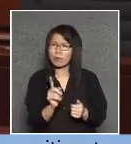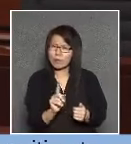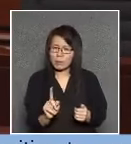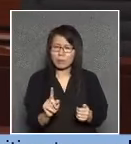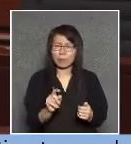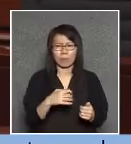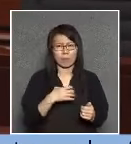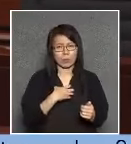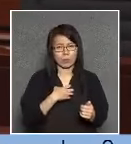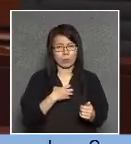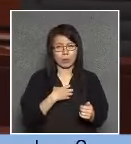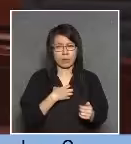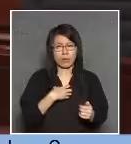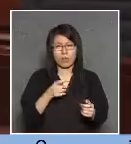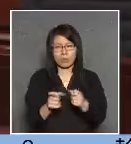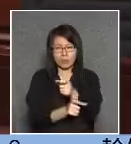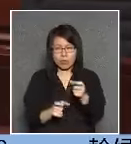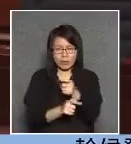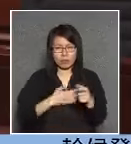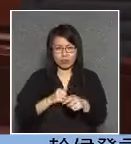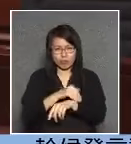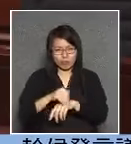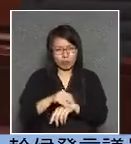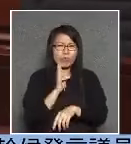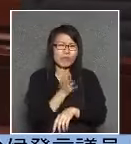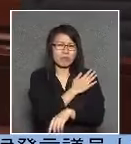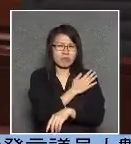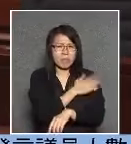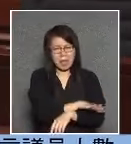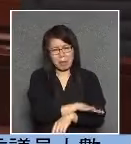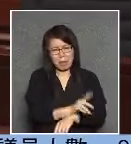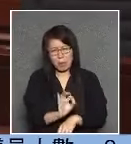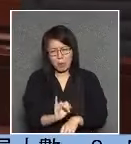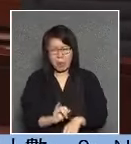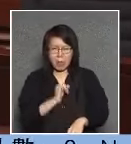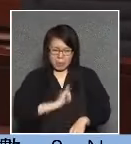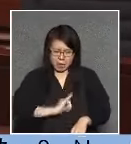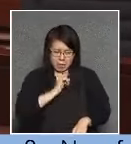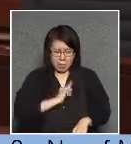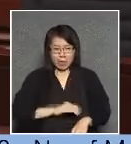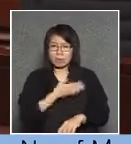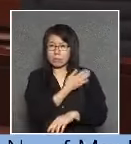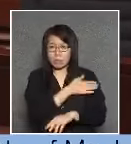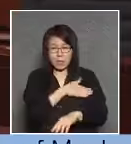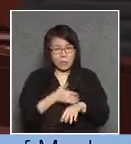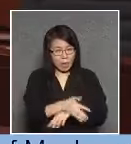我們這個財政預算案是一個不負責任、是一個無良、是不顧社會